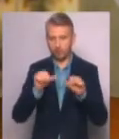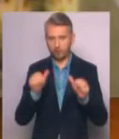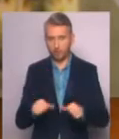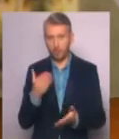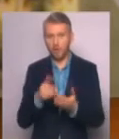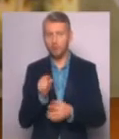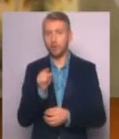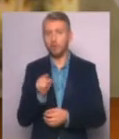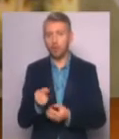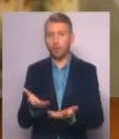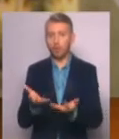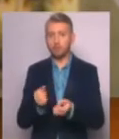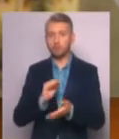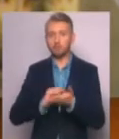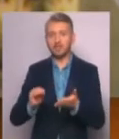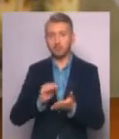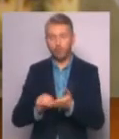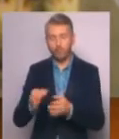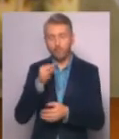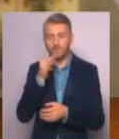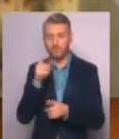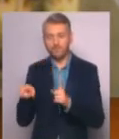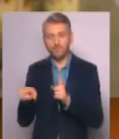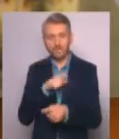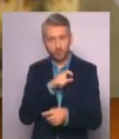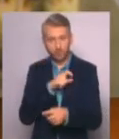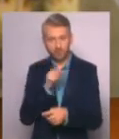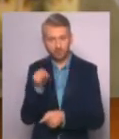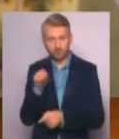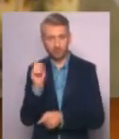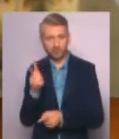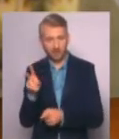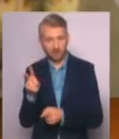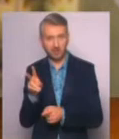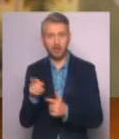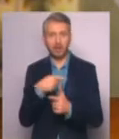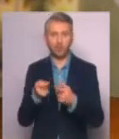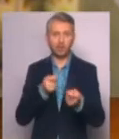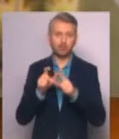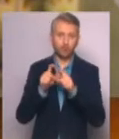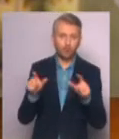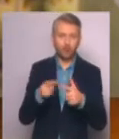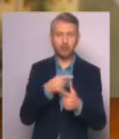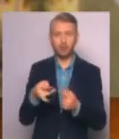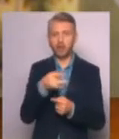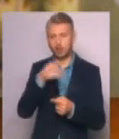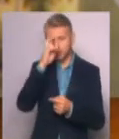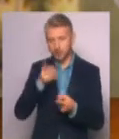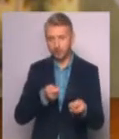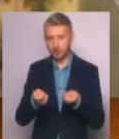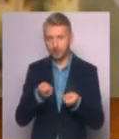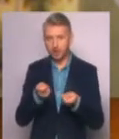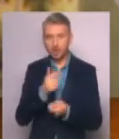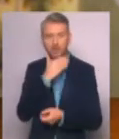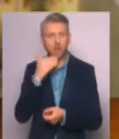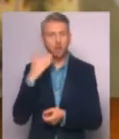ви отримуєте письмову відповідь з того ж ЖЕКу або з керуючої компанії, або з районної державної адміністрації,